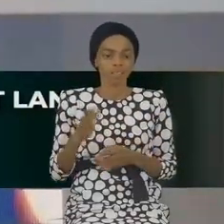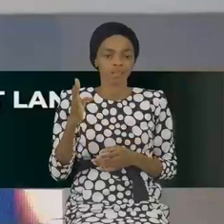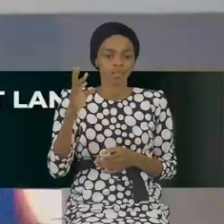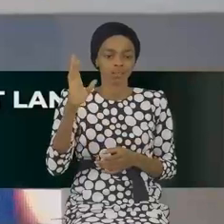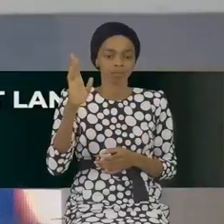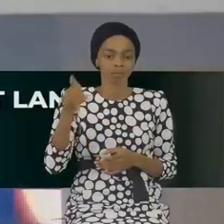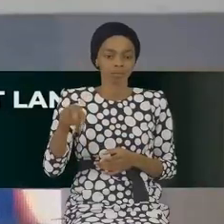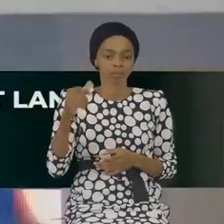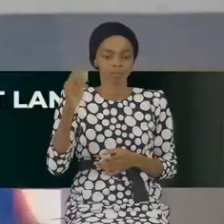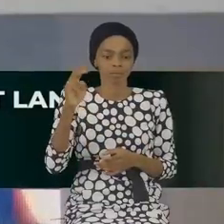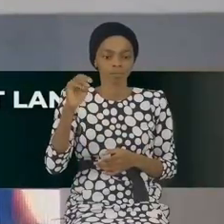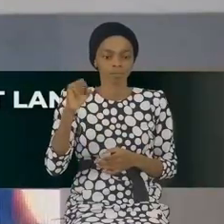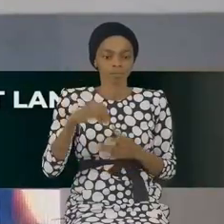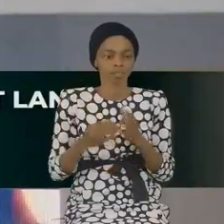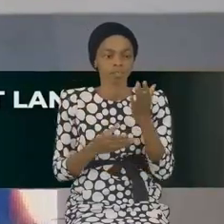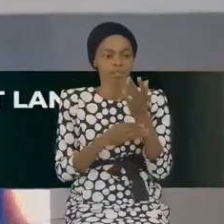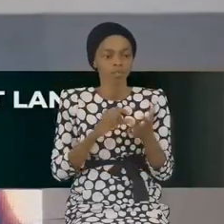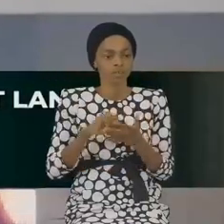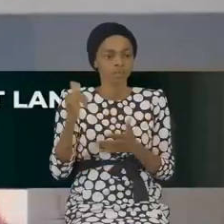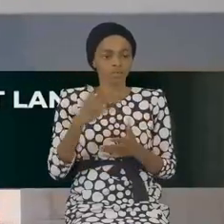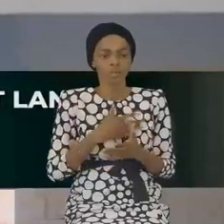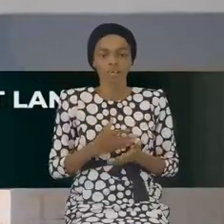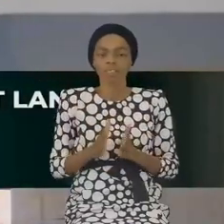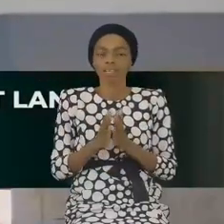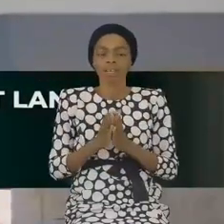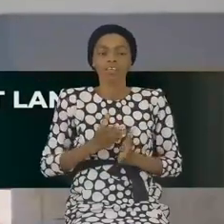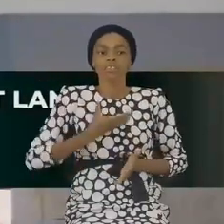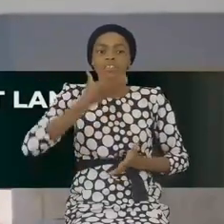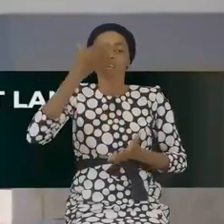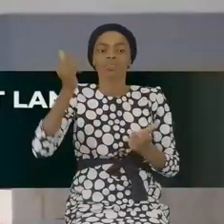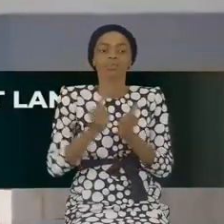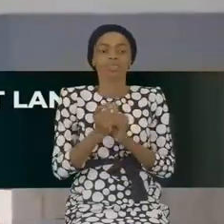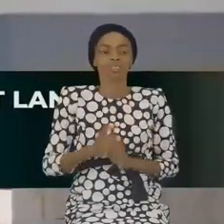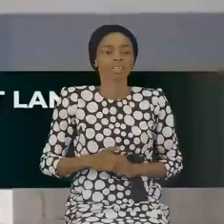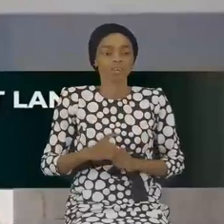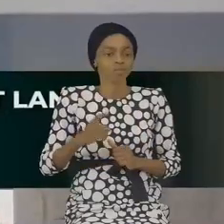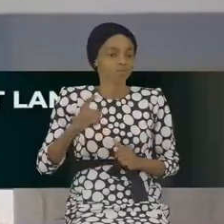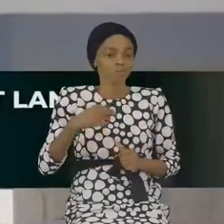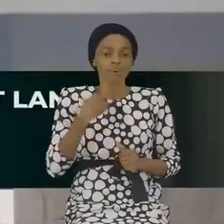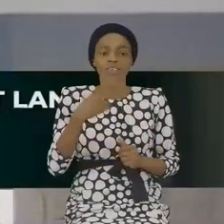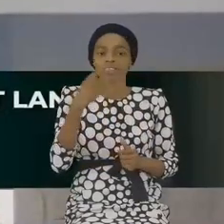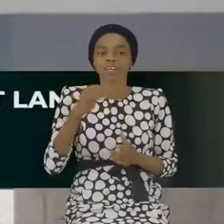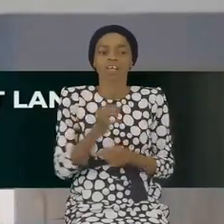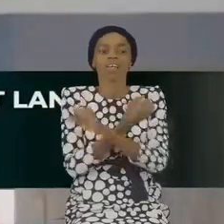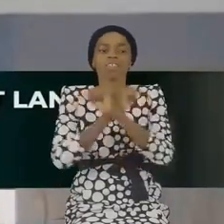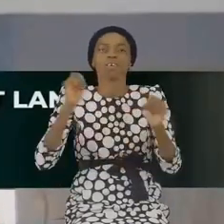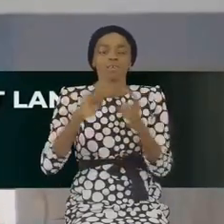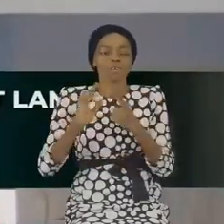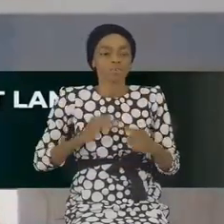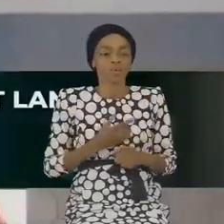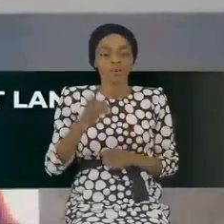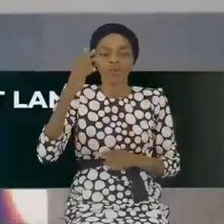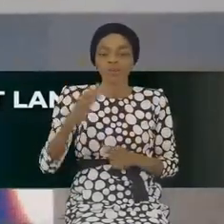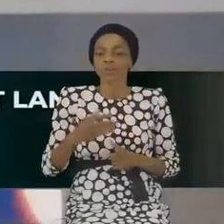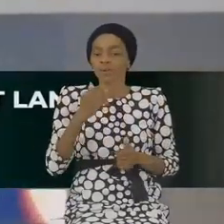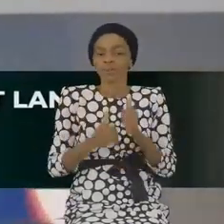et ils criaient d'une voix forte en disant, « Le salut est à notre Dieu qui est assis sur le trône et à